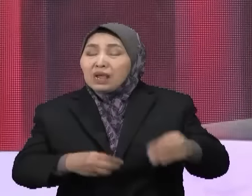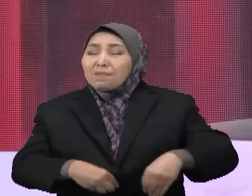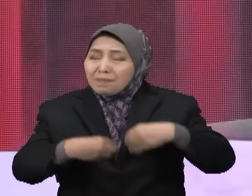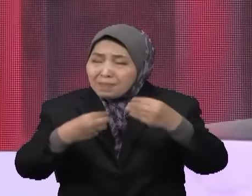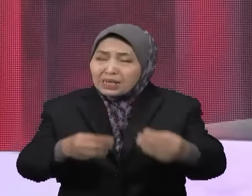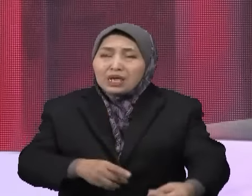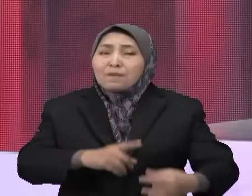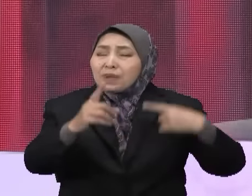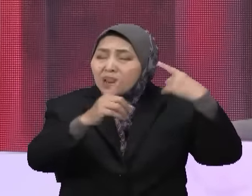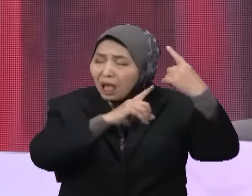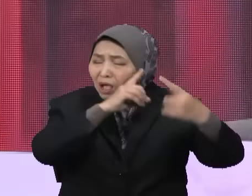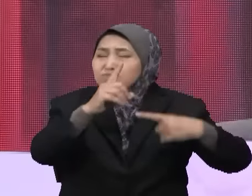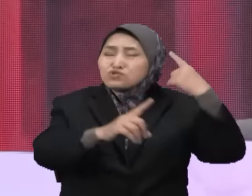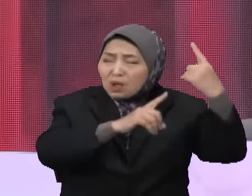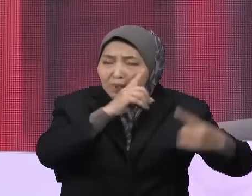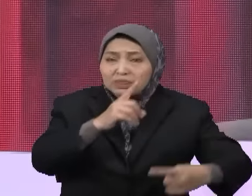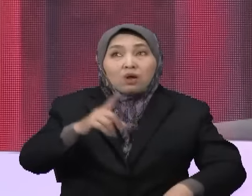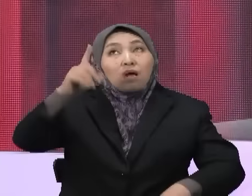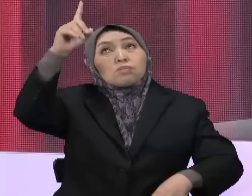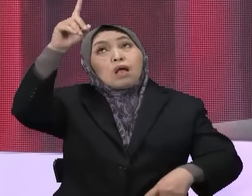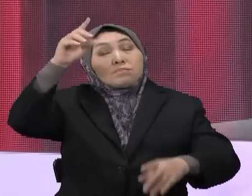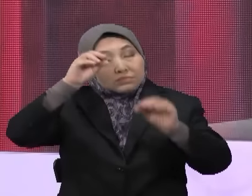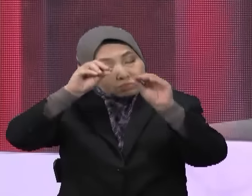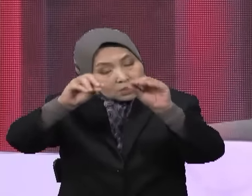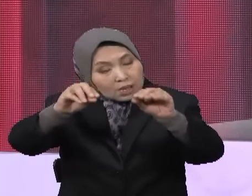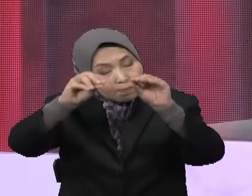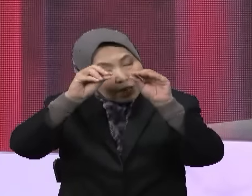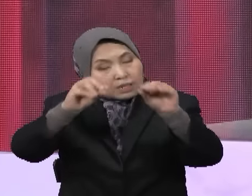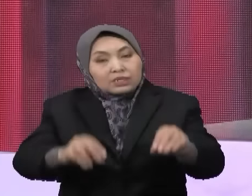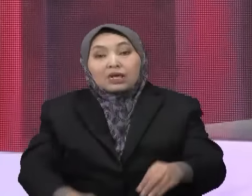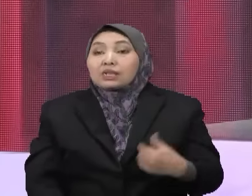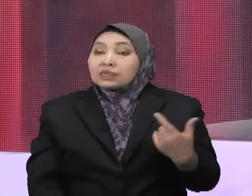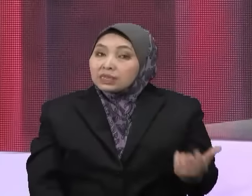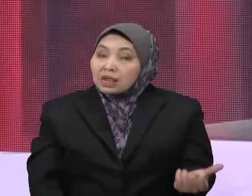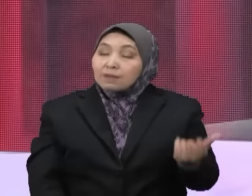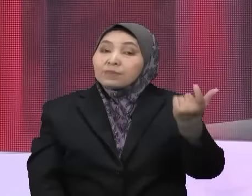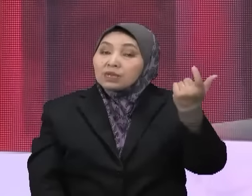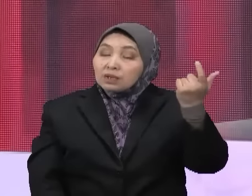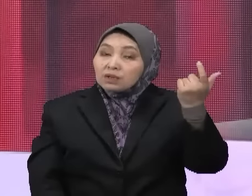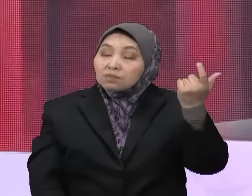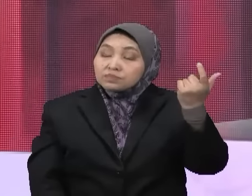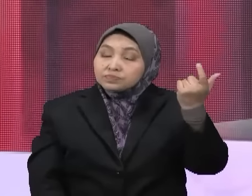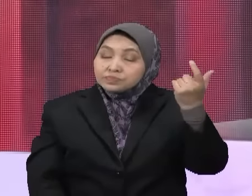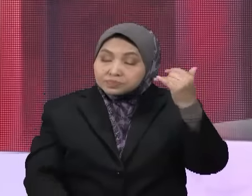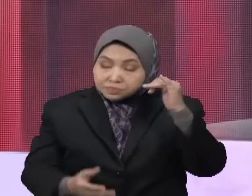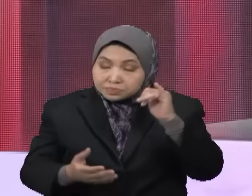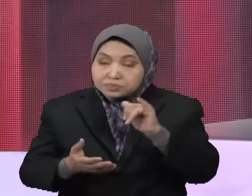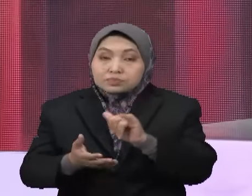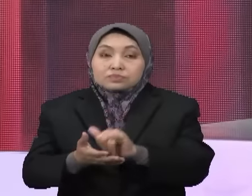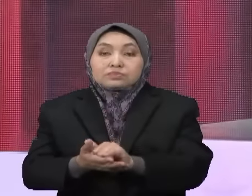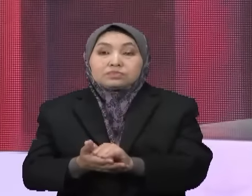Allah mengajarkan kepada Nabi, ya, dengan perkataan apa? Qul la ta'tadiru lan nu'mina lakum